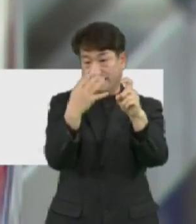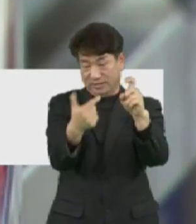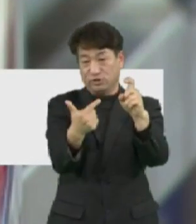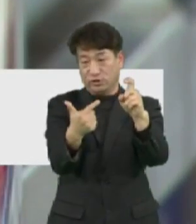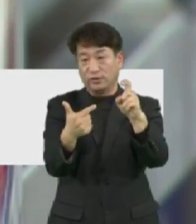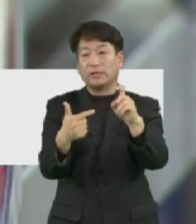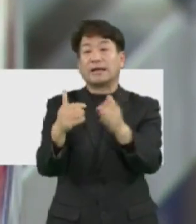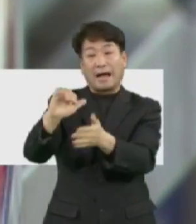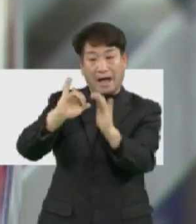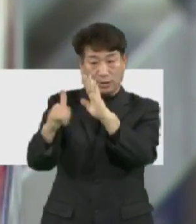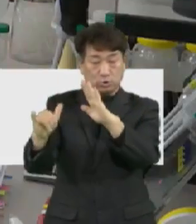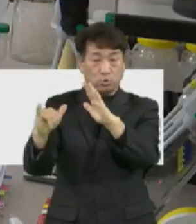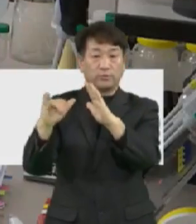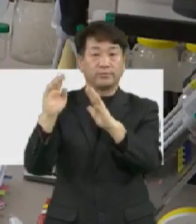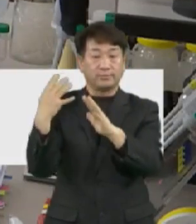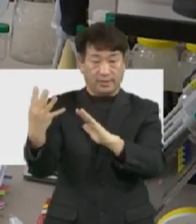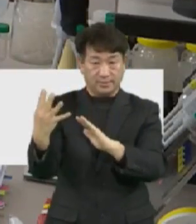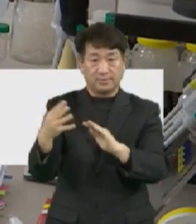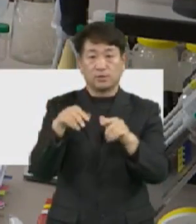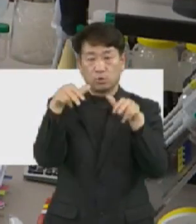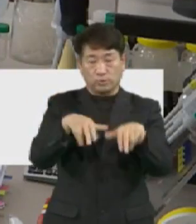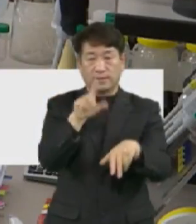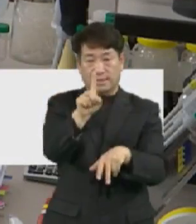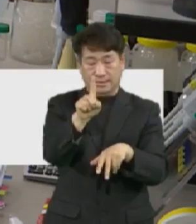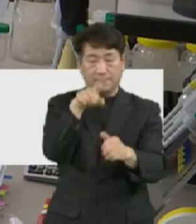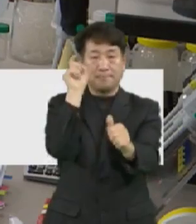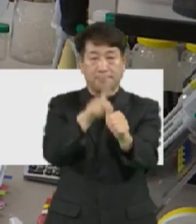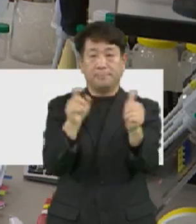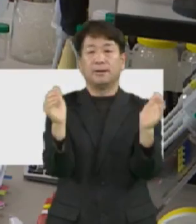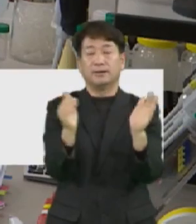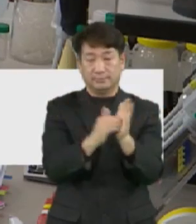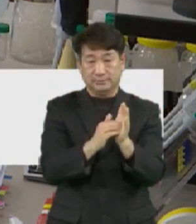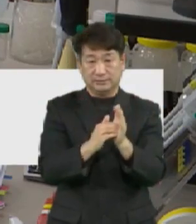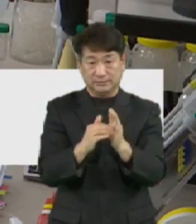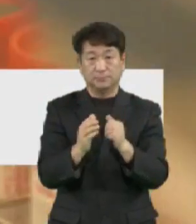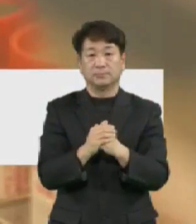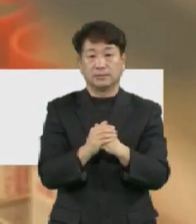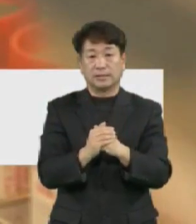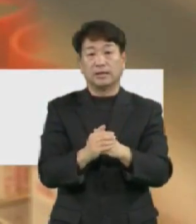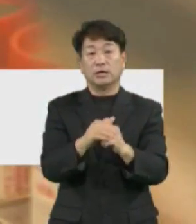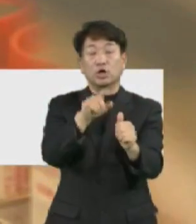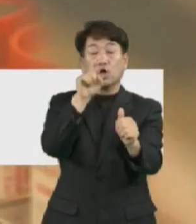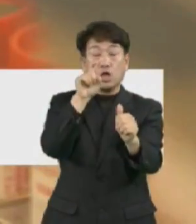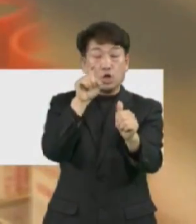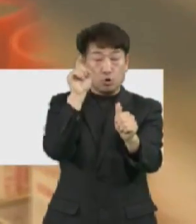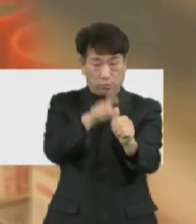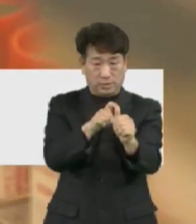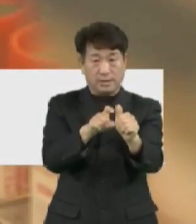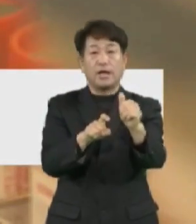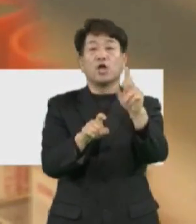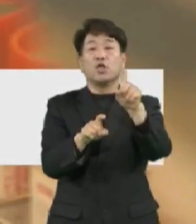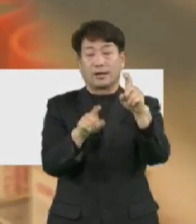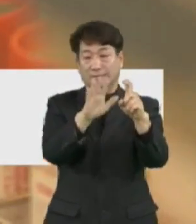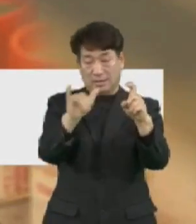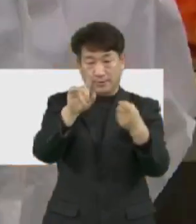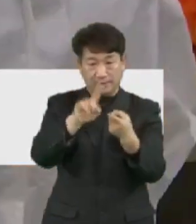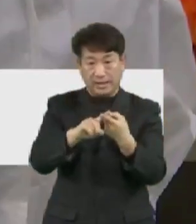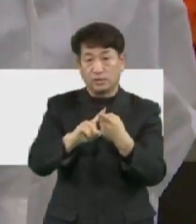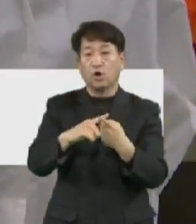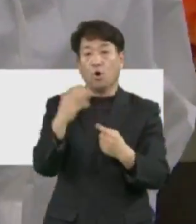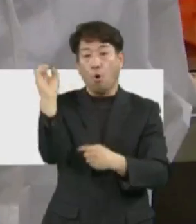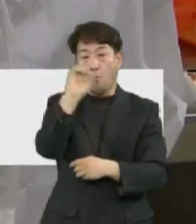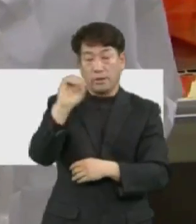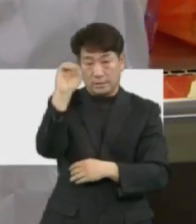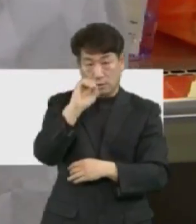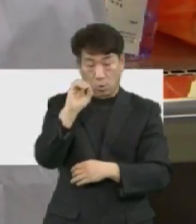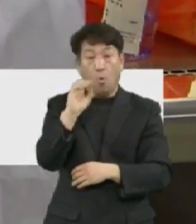종사자 한명이 양성 판정을 받았습니다 방역당국은 추가 확진 자 11명에 대해 5 미크론 감염여부를 분석하고